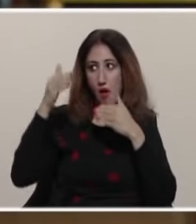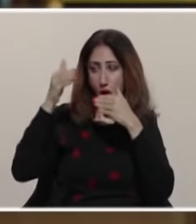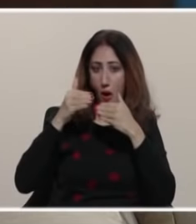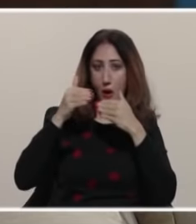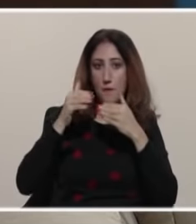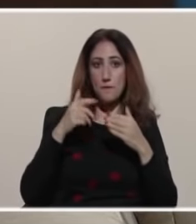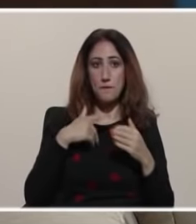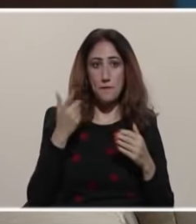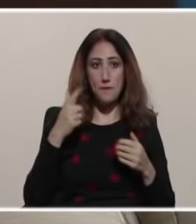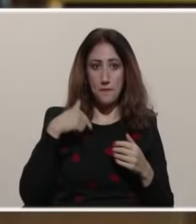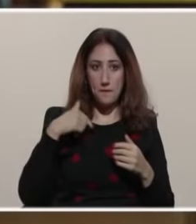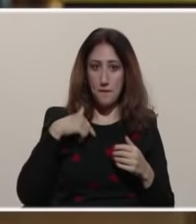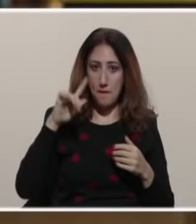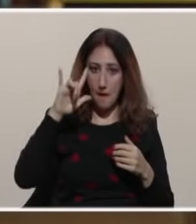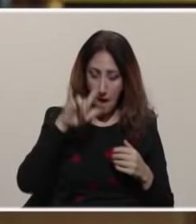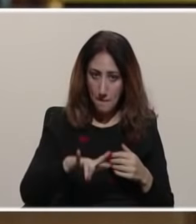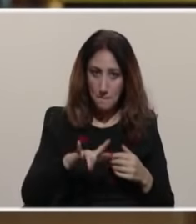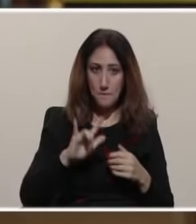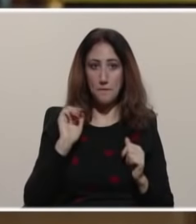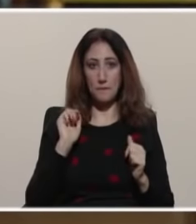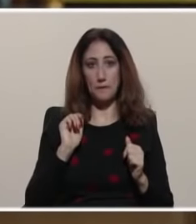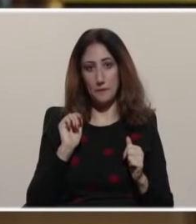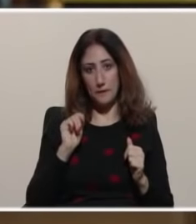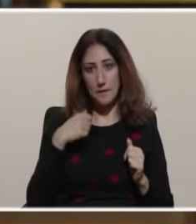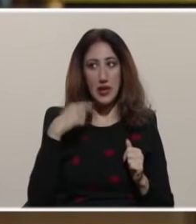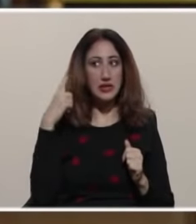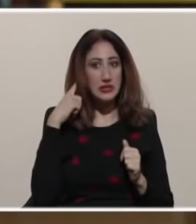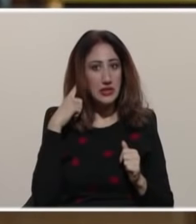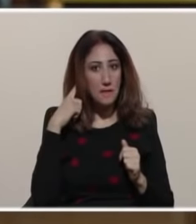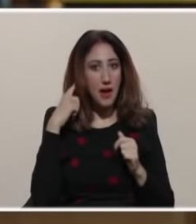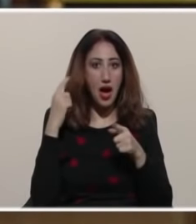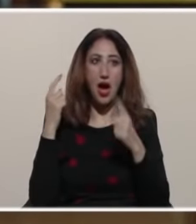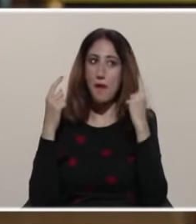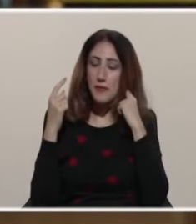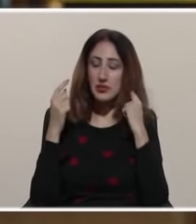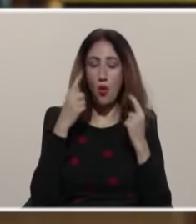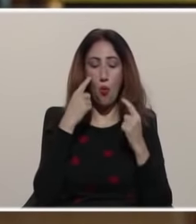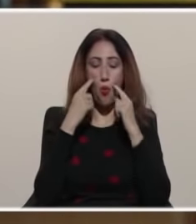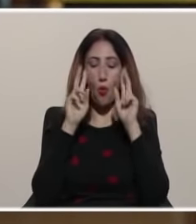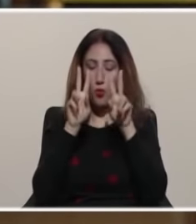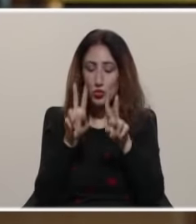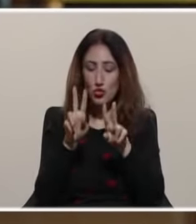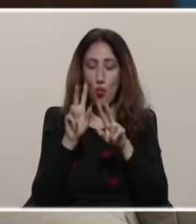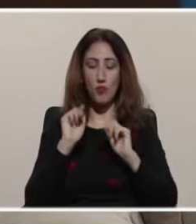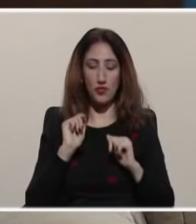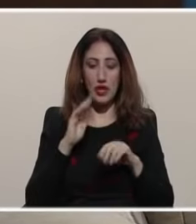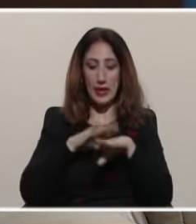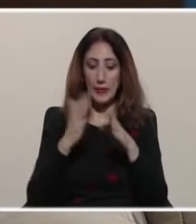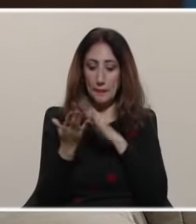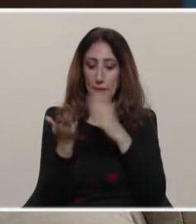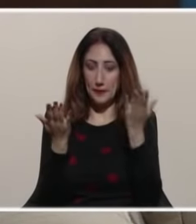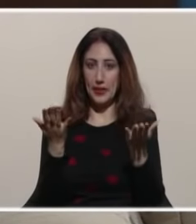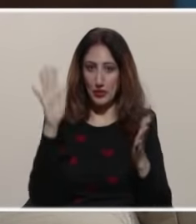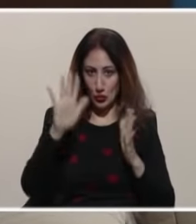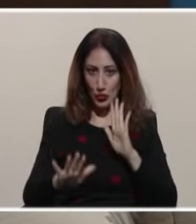حتى أحبه إذا أحببته، كنت سمعه الذي يسمع به وبصره وبصره الذي يبصر به ويده التي يبطش